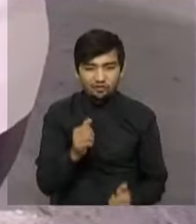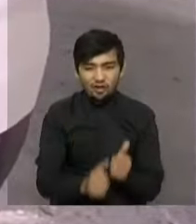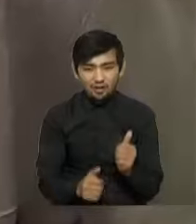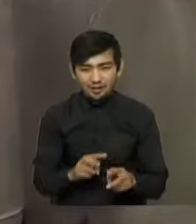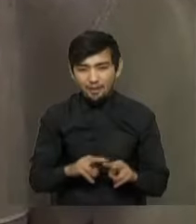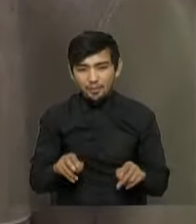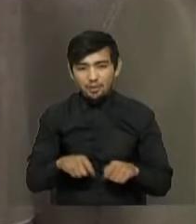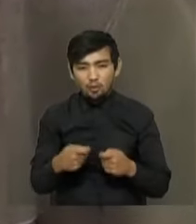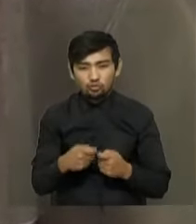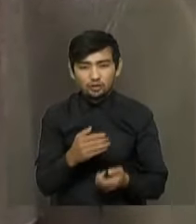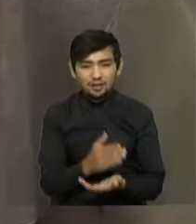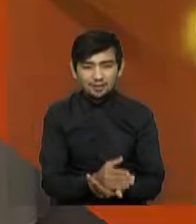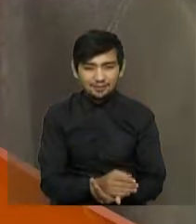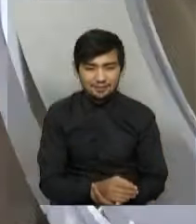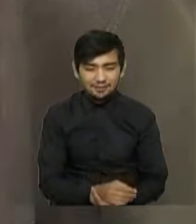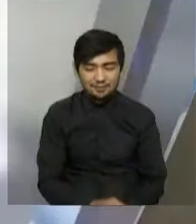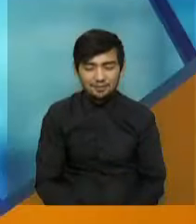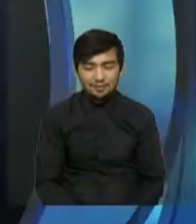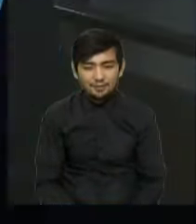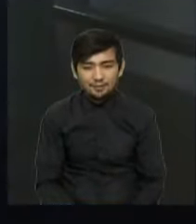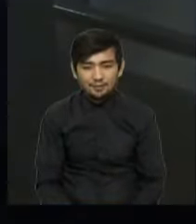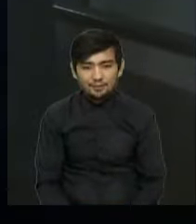фиксируют нарушения в этой сфере.